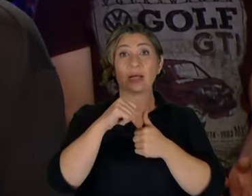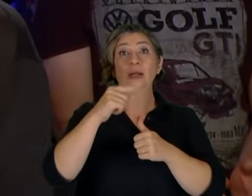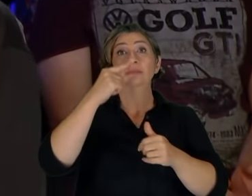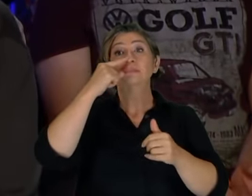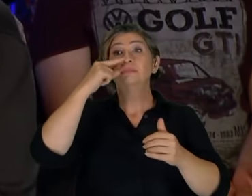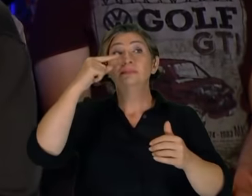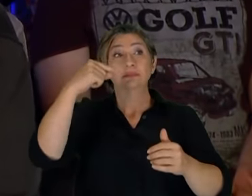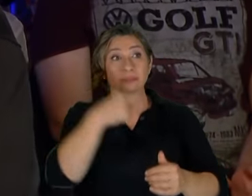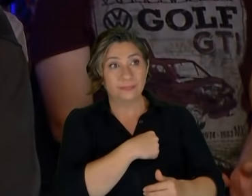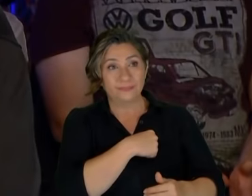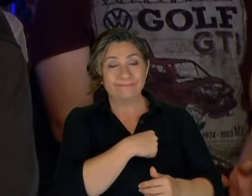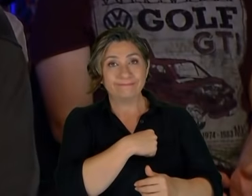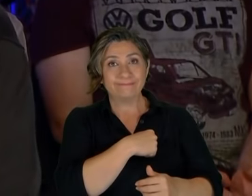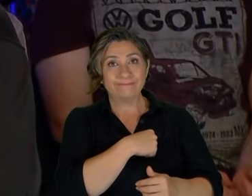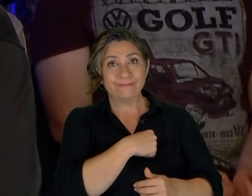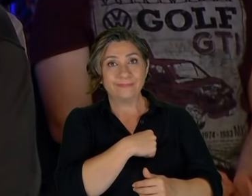müdahale etti. Onun